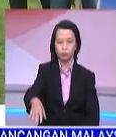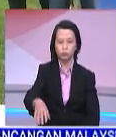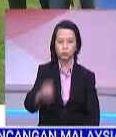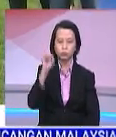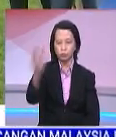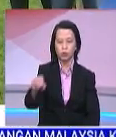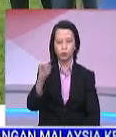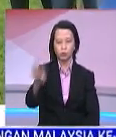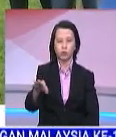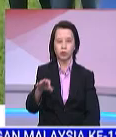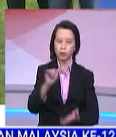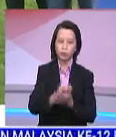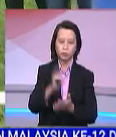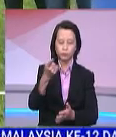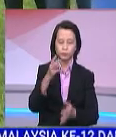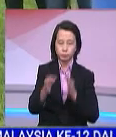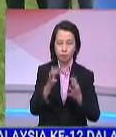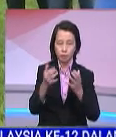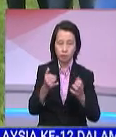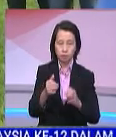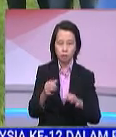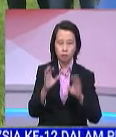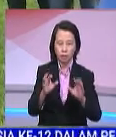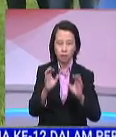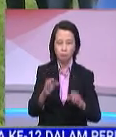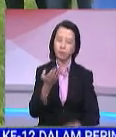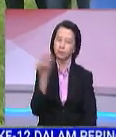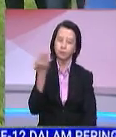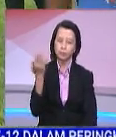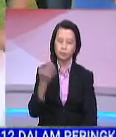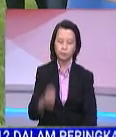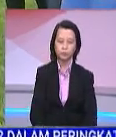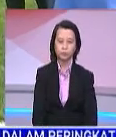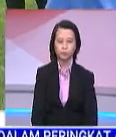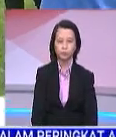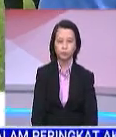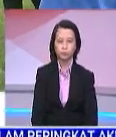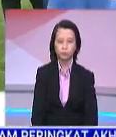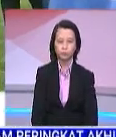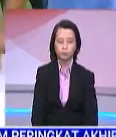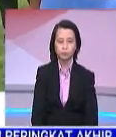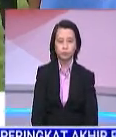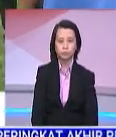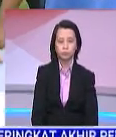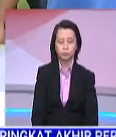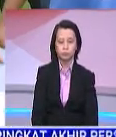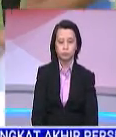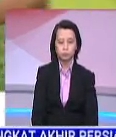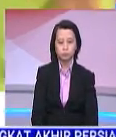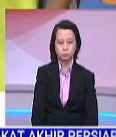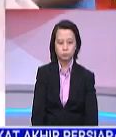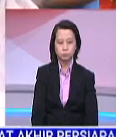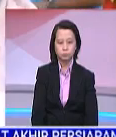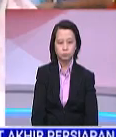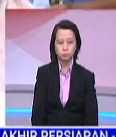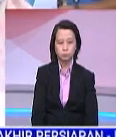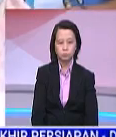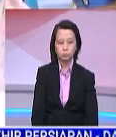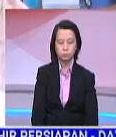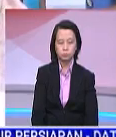gitu ya aduk sampai anjing museum postero bodynya dia kurang Rezky